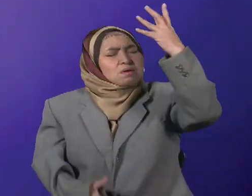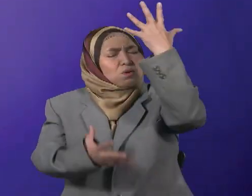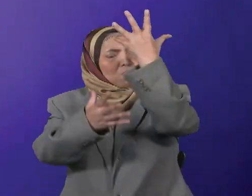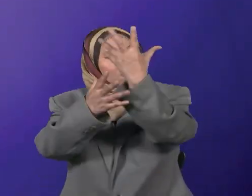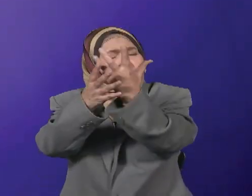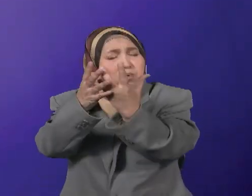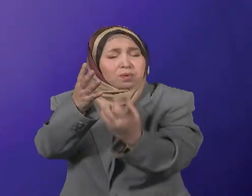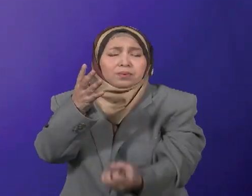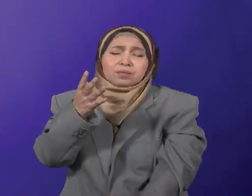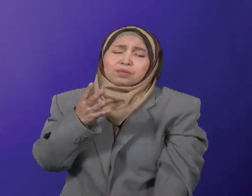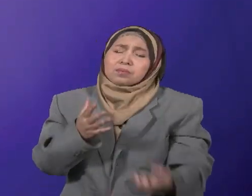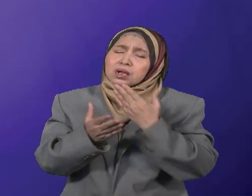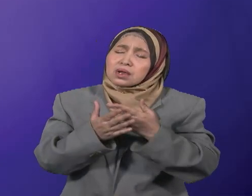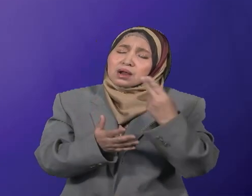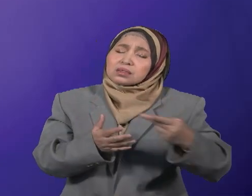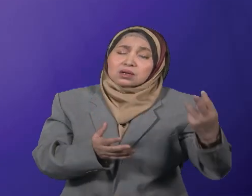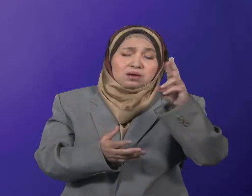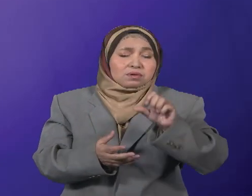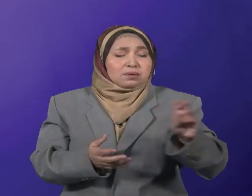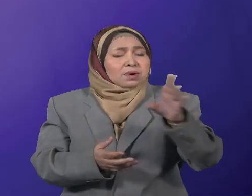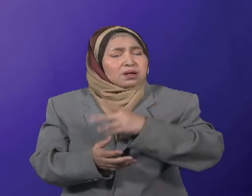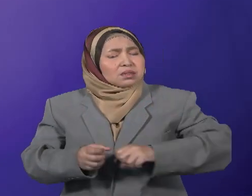Yamhaqullahu riba